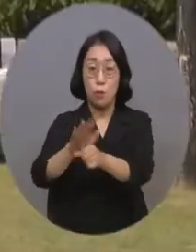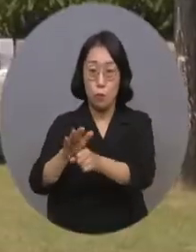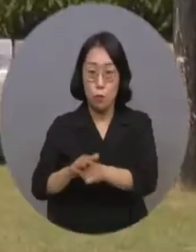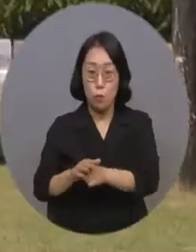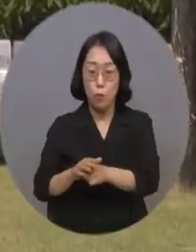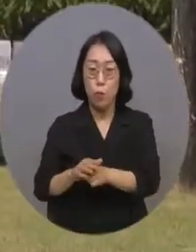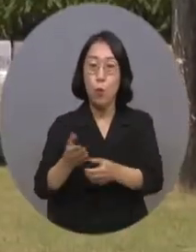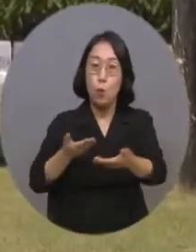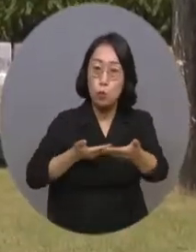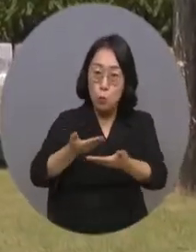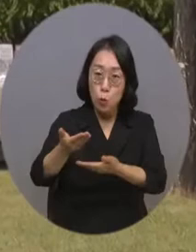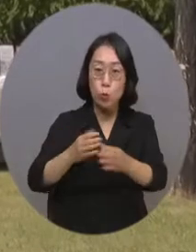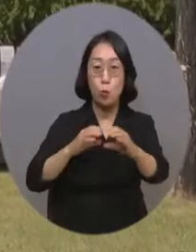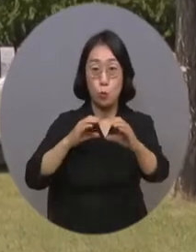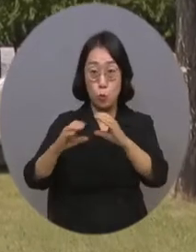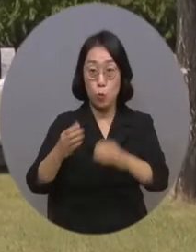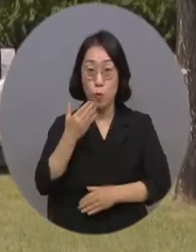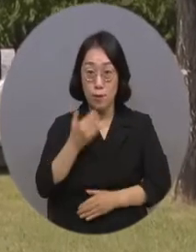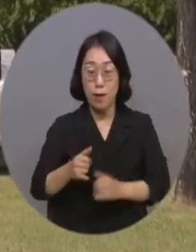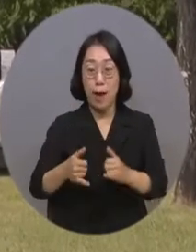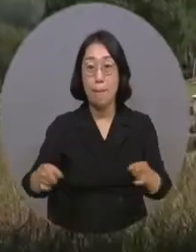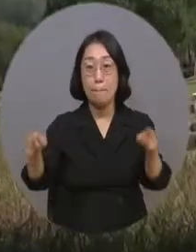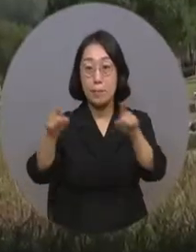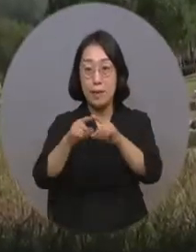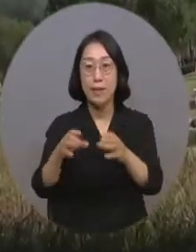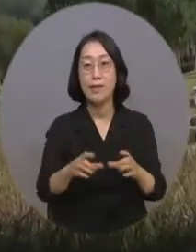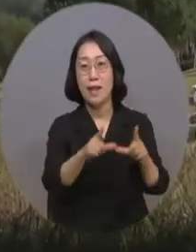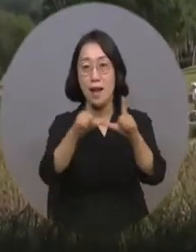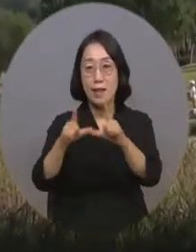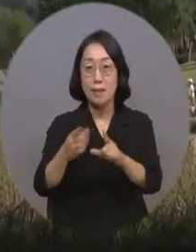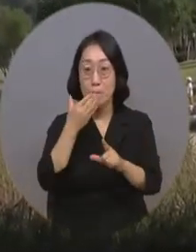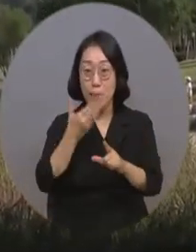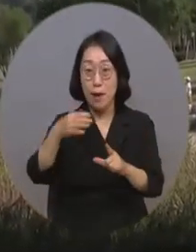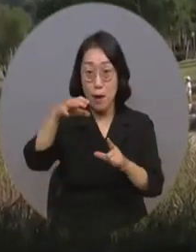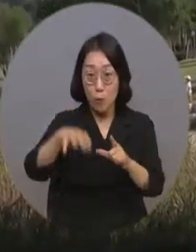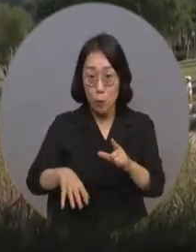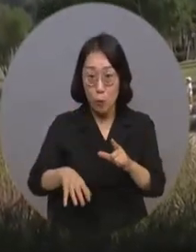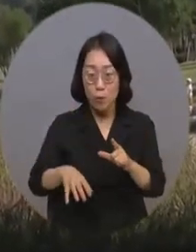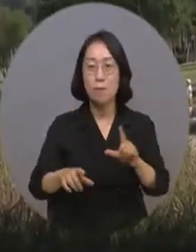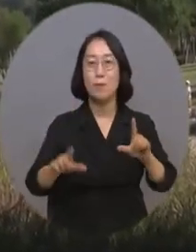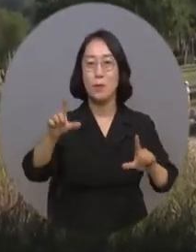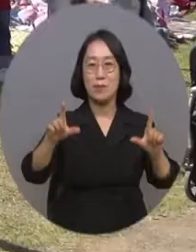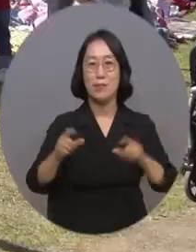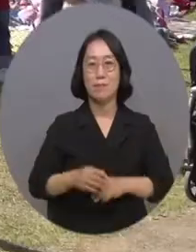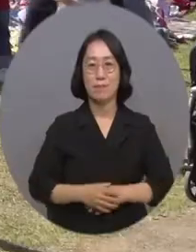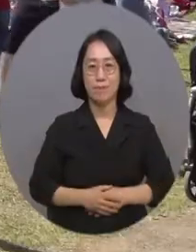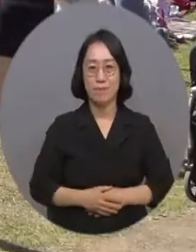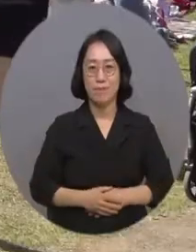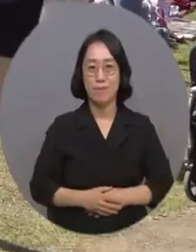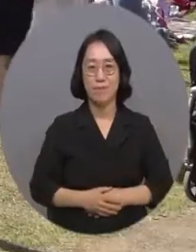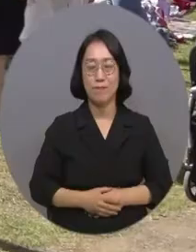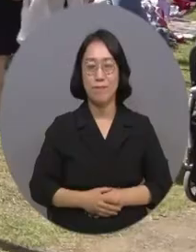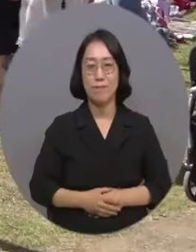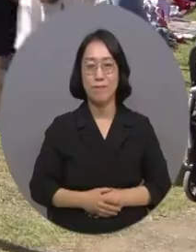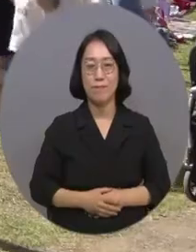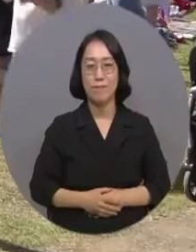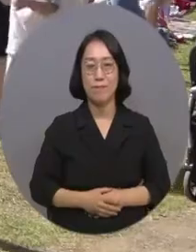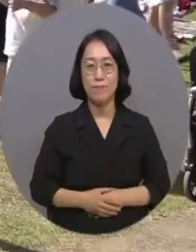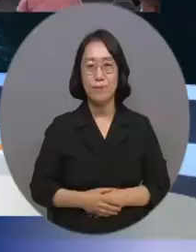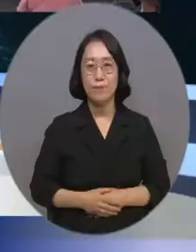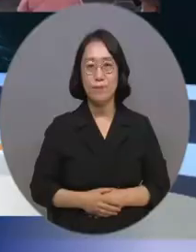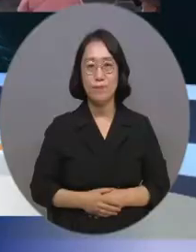소통과 나눔으로 함께 살아가는 세상의 가치를 실천하는 나눔장터였습니다. 복지TV 경기방송